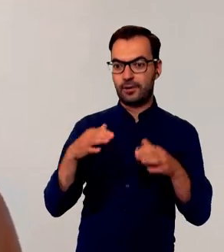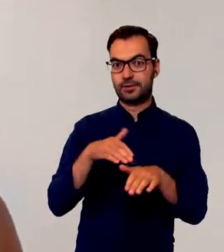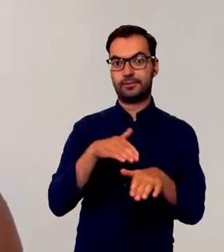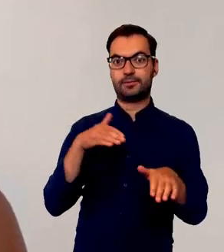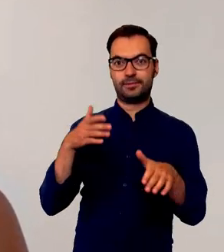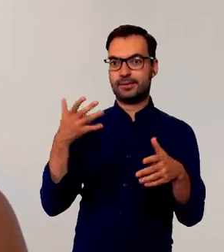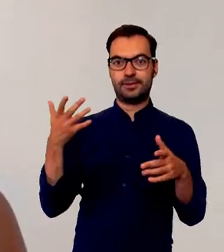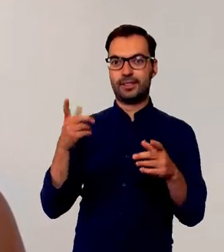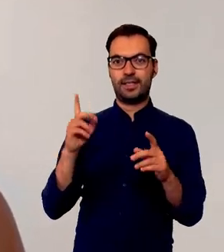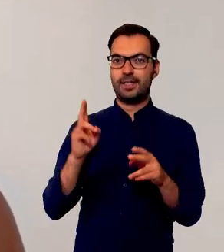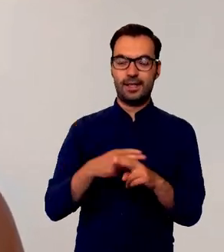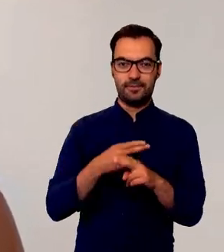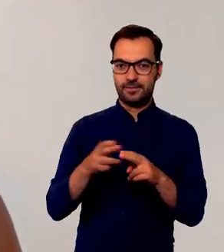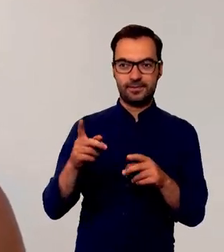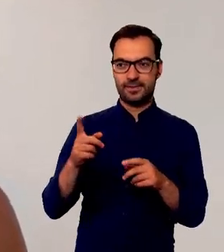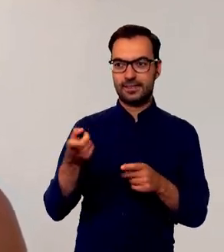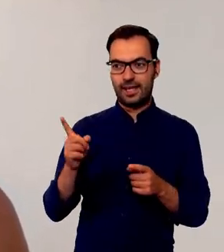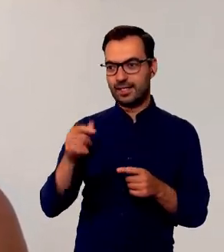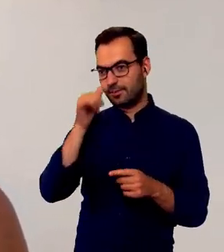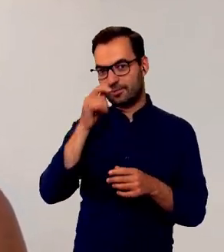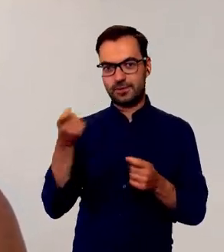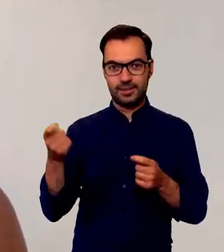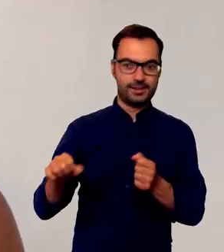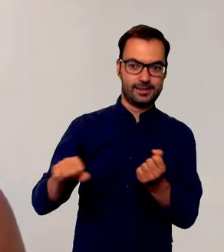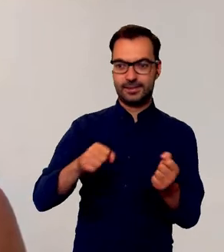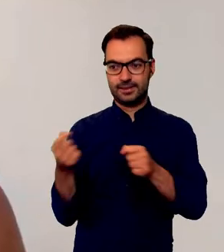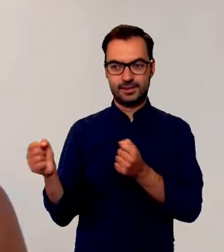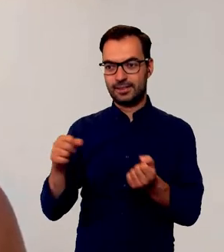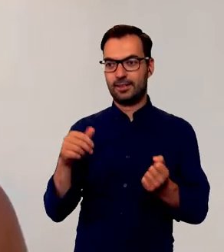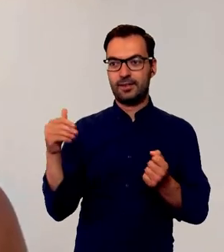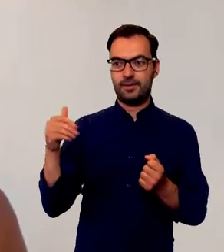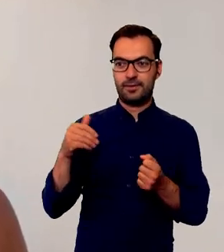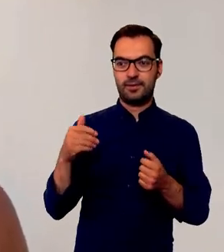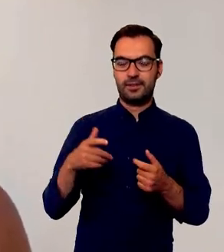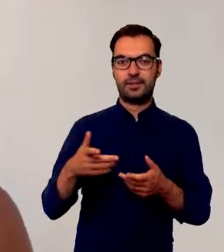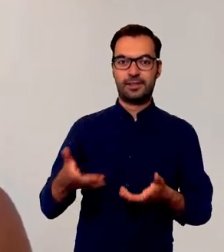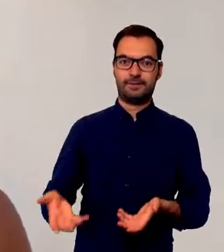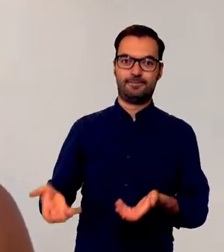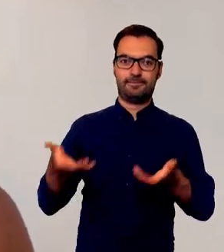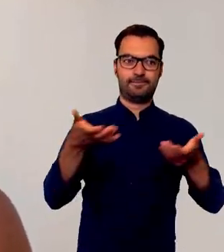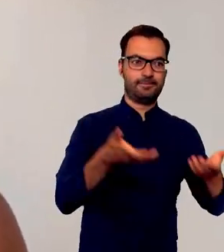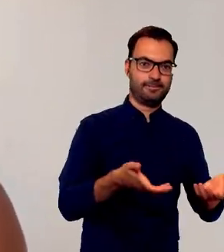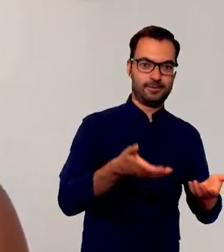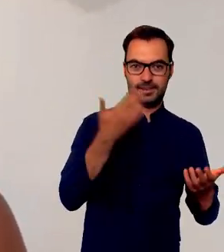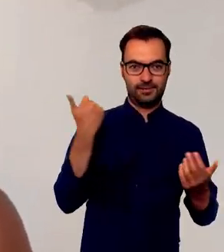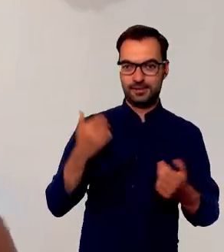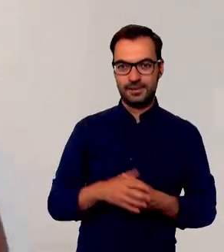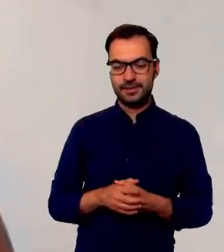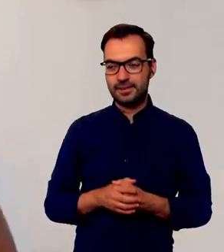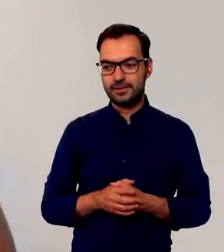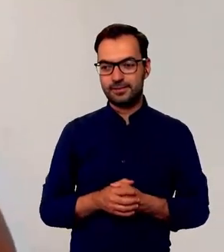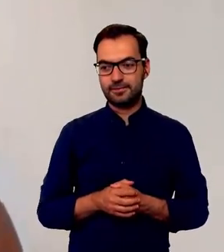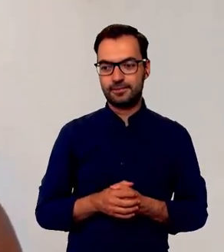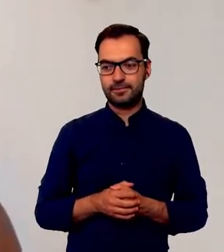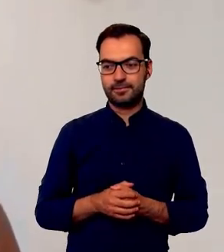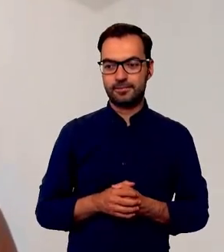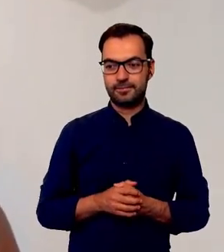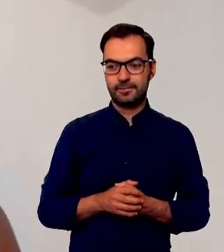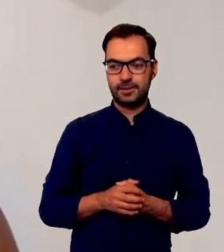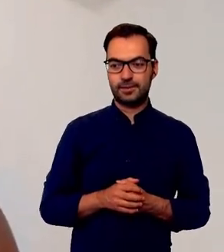miejscu kompletnie niedozwolonym, nie potrafiliśmy go ruszyć, zastanawiałam się, czy nie trzeba będzie go na rękach wyjąć i przewrócić w drugą stronę,